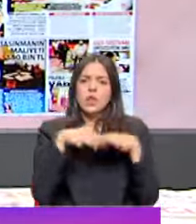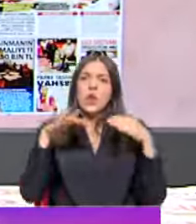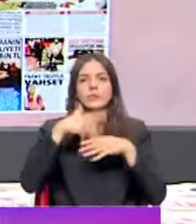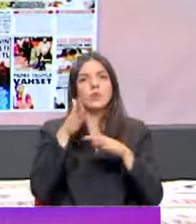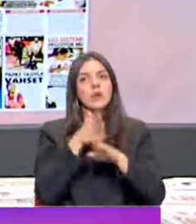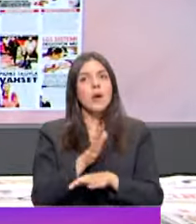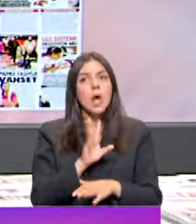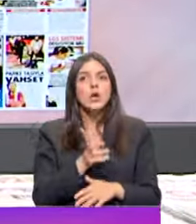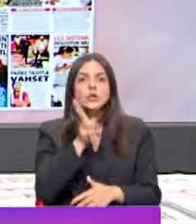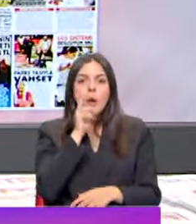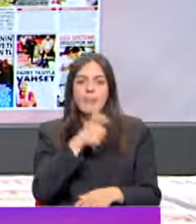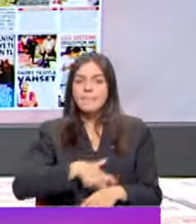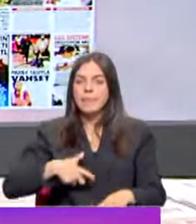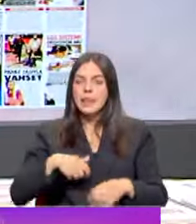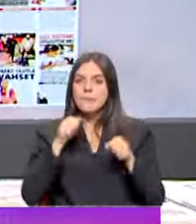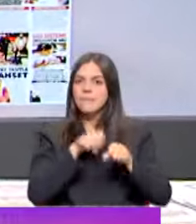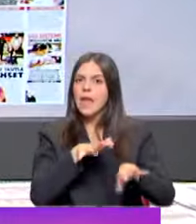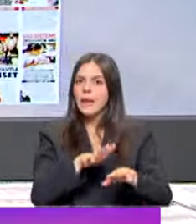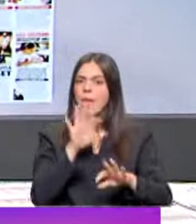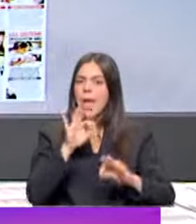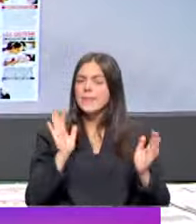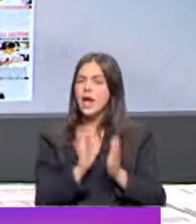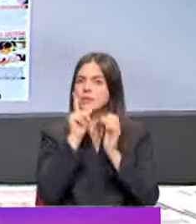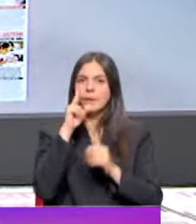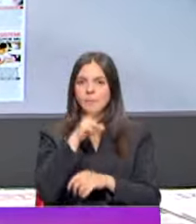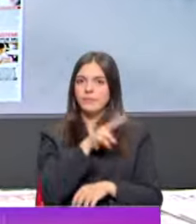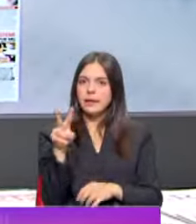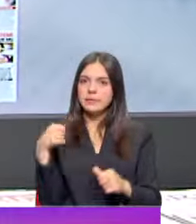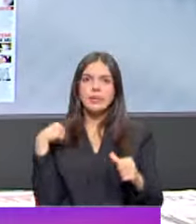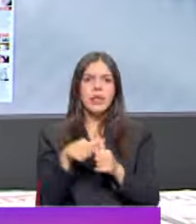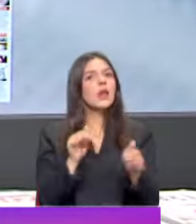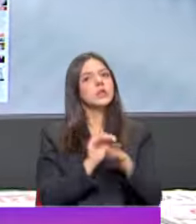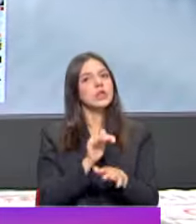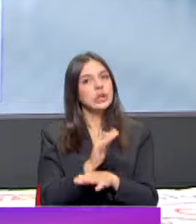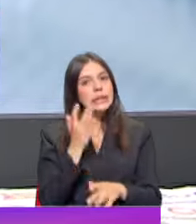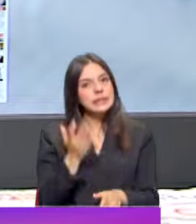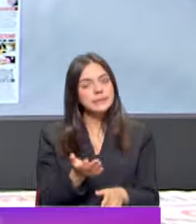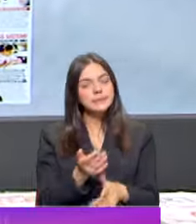son milli bayramlarda her zaman rastladığımız bir manzara yine yaşandı.